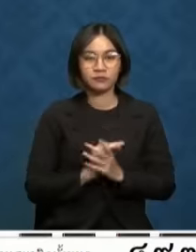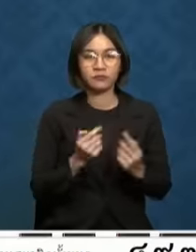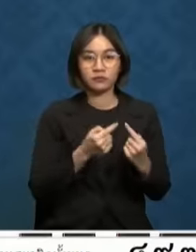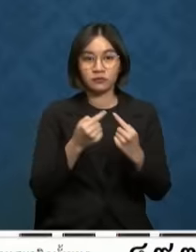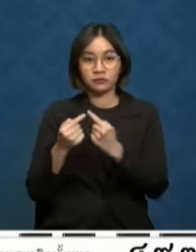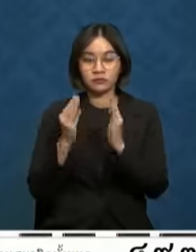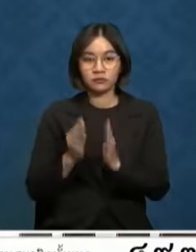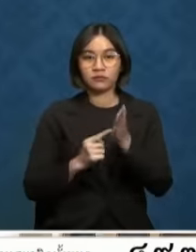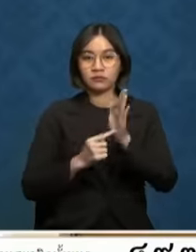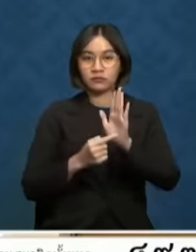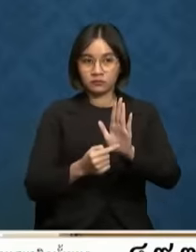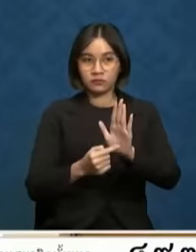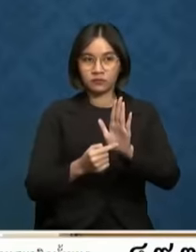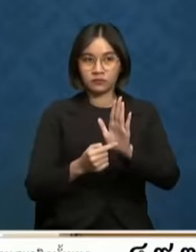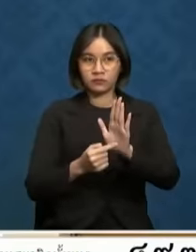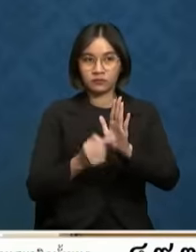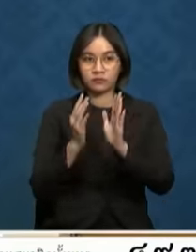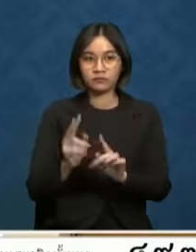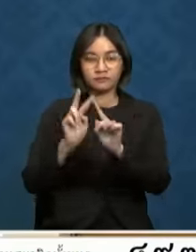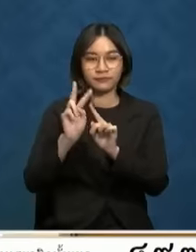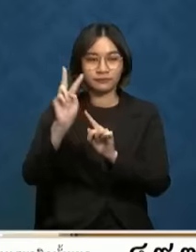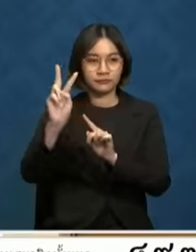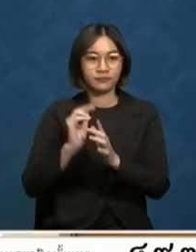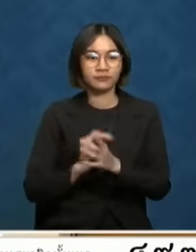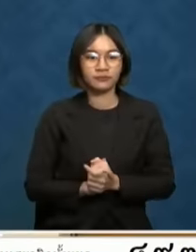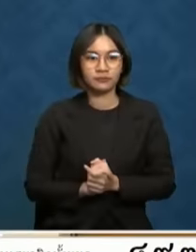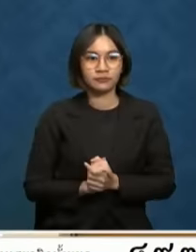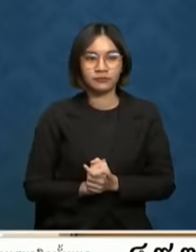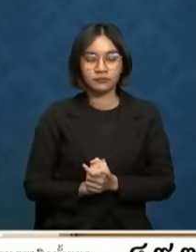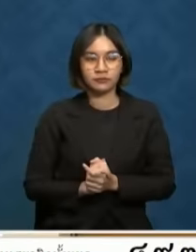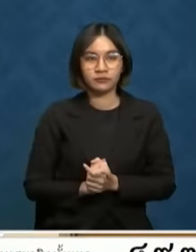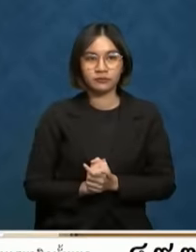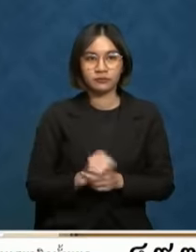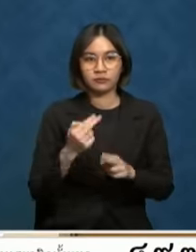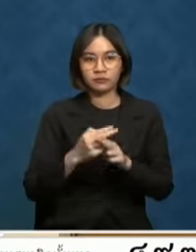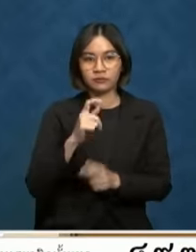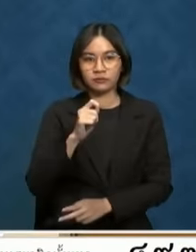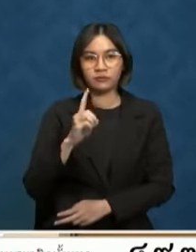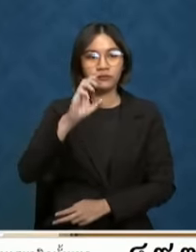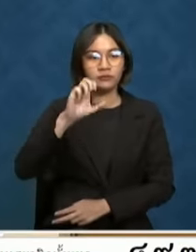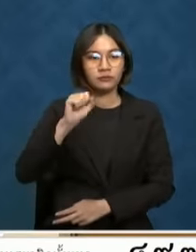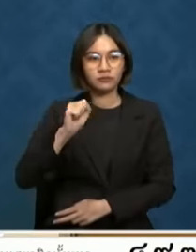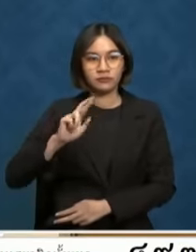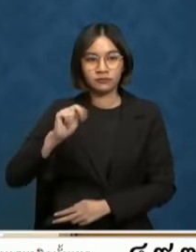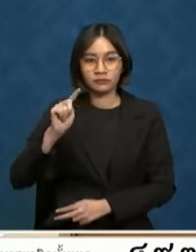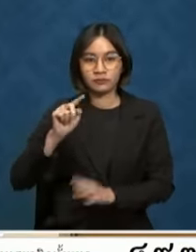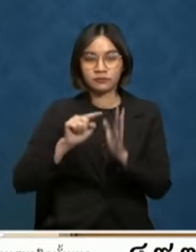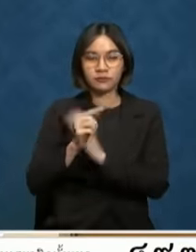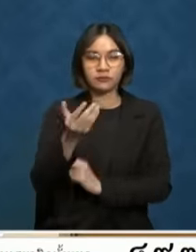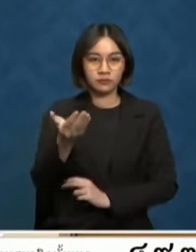ขอเชิญผู้เสนอยติท่านที่ 2นะครับยติที่ 2คือท่านอดิศรเพียงเกตครับ